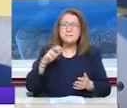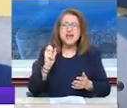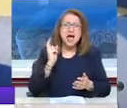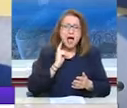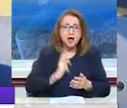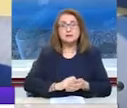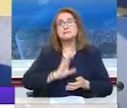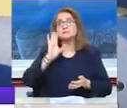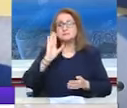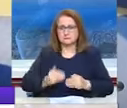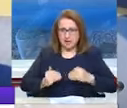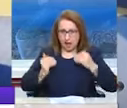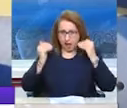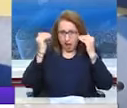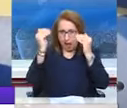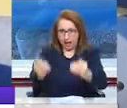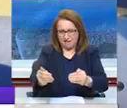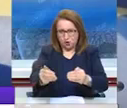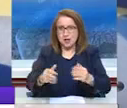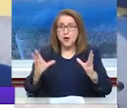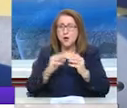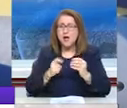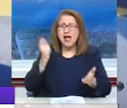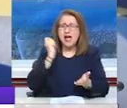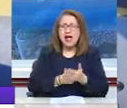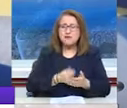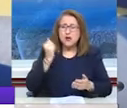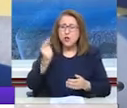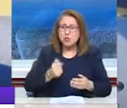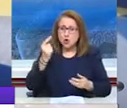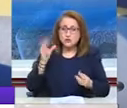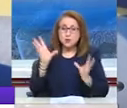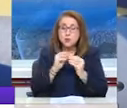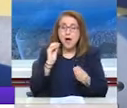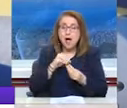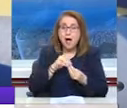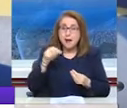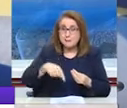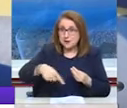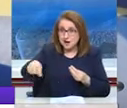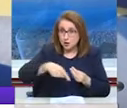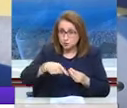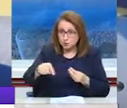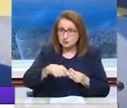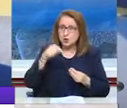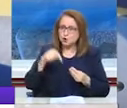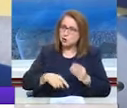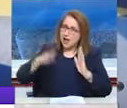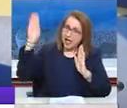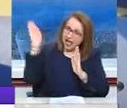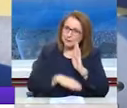τις δόσεις βεβαιωμένων οφειλών προς την εφορία μηνός Απριλίου παρέχεται δυνατότητα